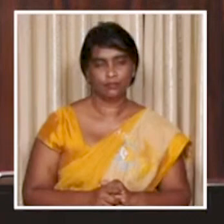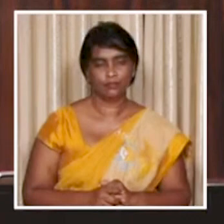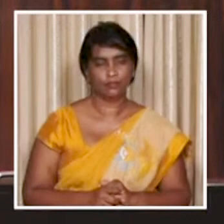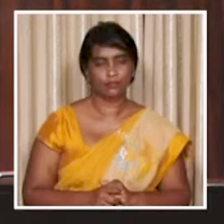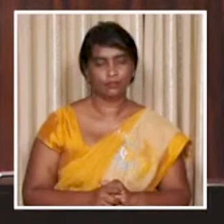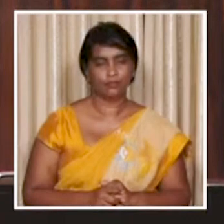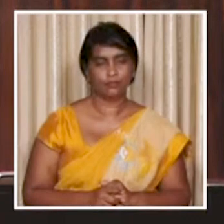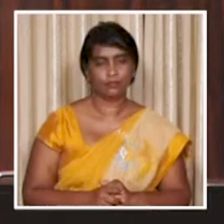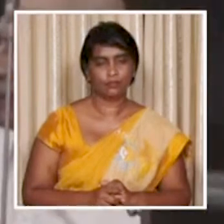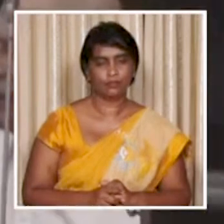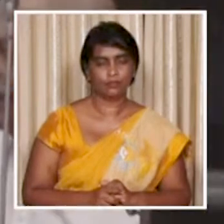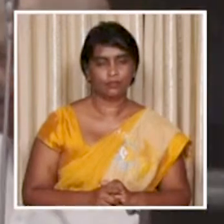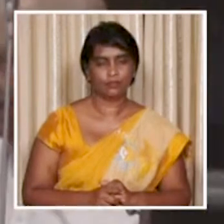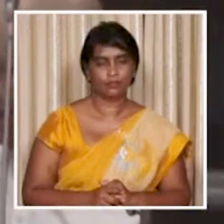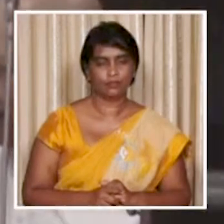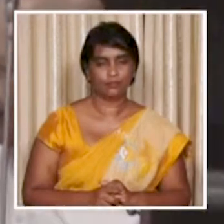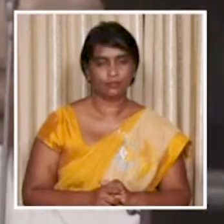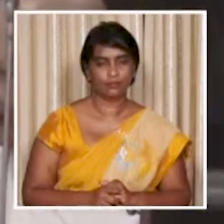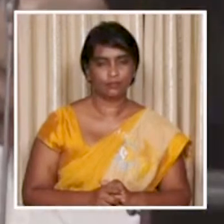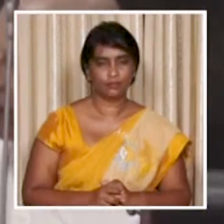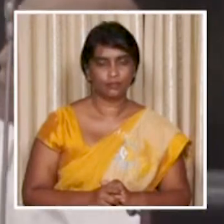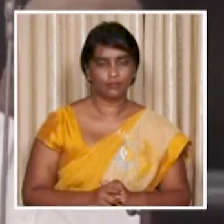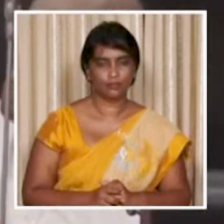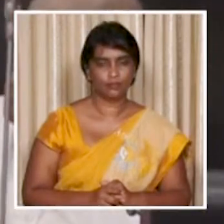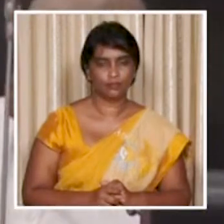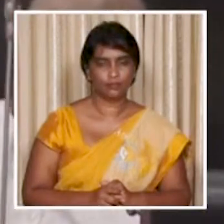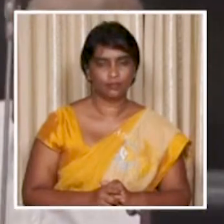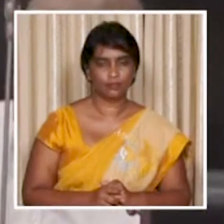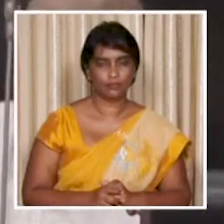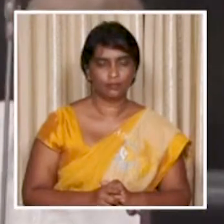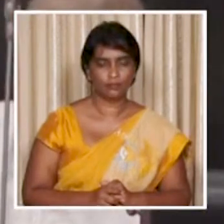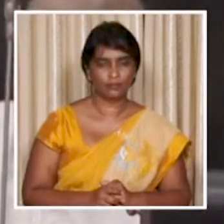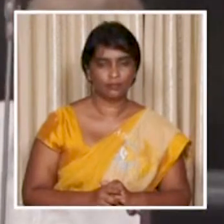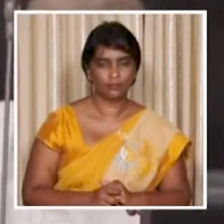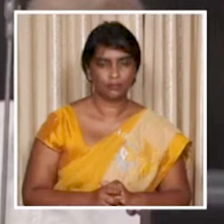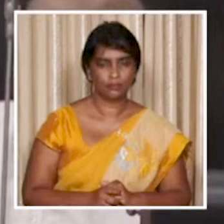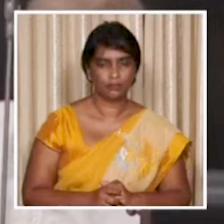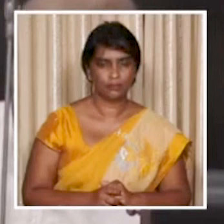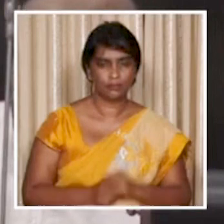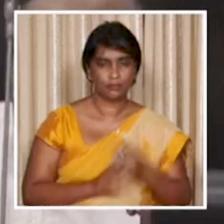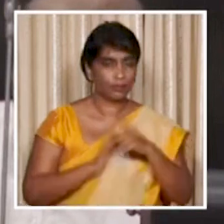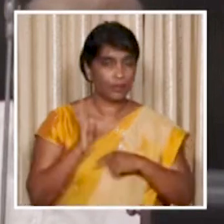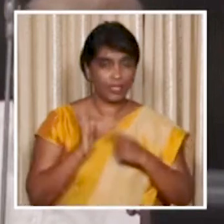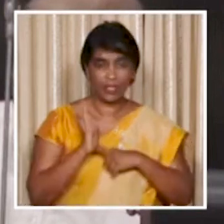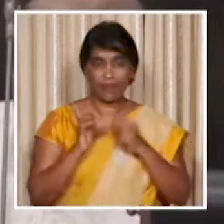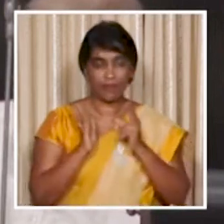කිව්වේ නැද්ද ජනතා විමුක්ති පෙරමුණ නවත්තන්න ඡන්දේ නවත්තන්න කියලා? ගරු ජනපතිතුමා. කිව්වේ නැද්ද?